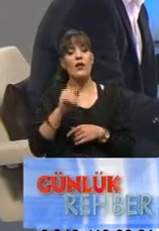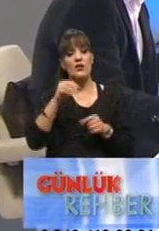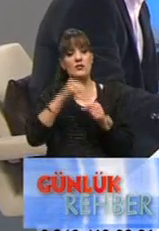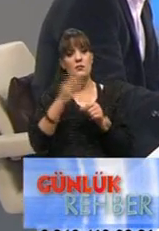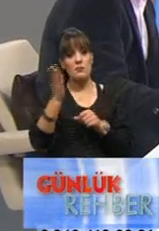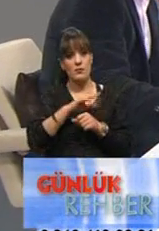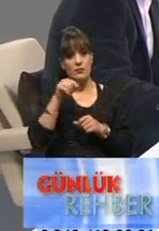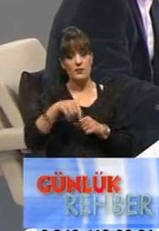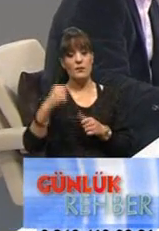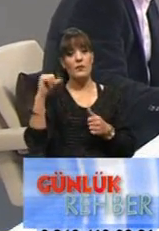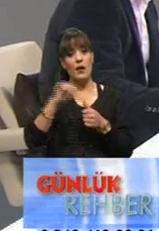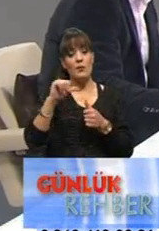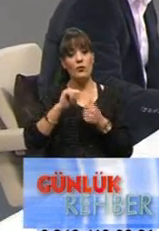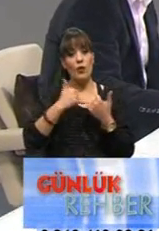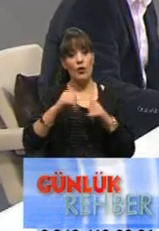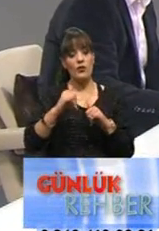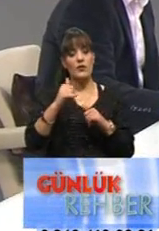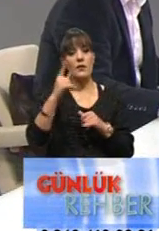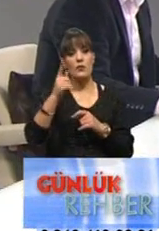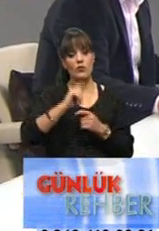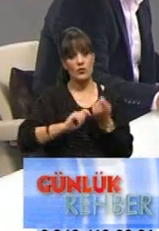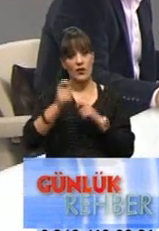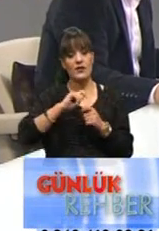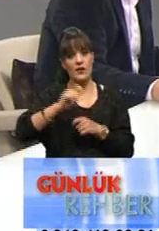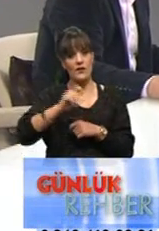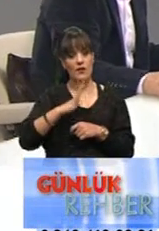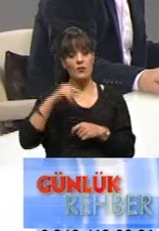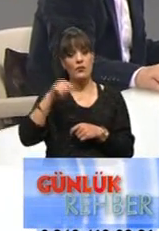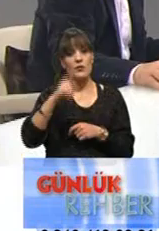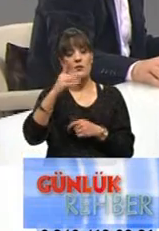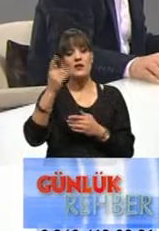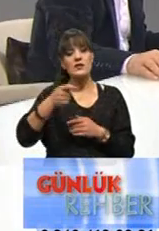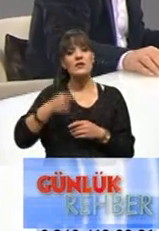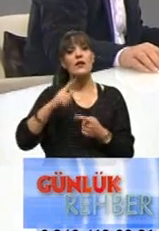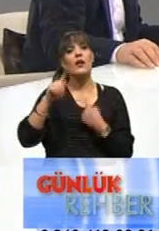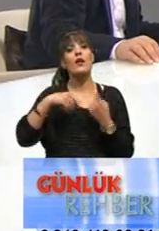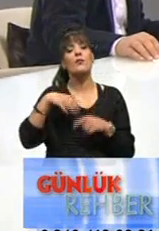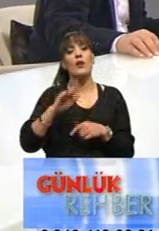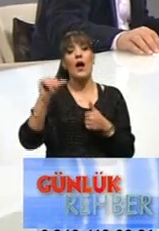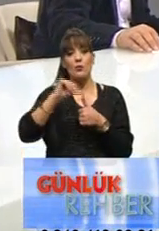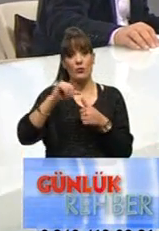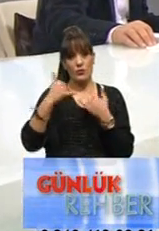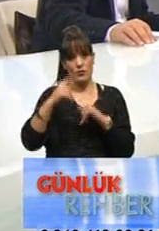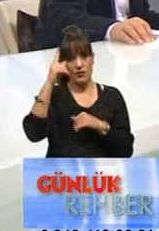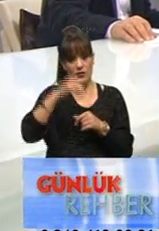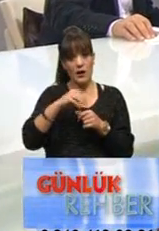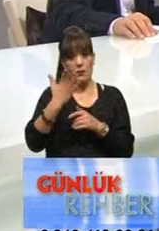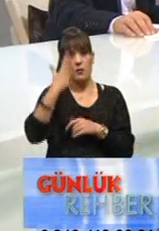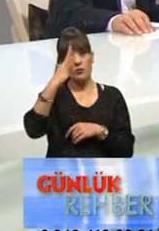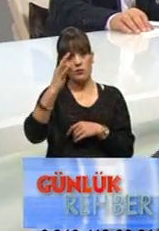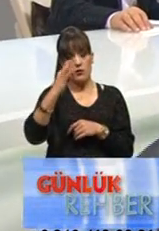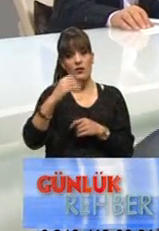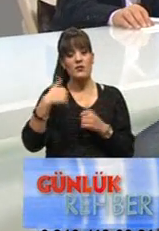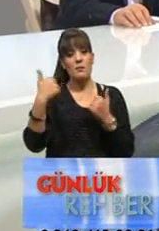başka bir maddeler var. Şimdi amatör var, oynayanların maddeleri. Kullandığı raketler var. Burada hı. kesinlikle bir standart aranmıyor amatör oynadıkları için. Ama